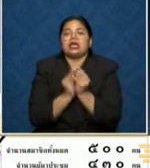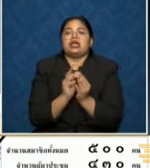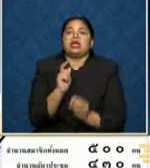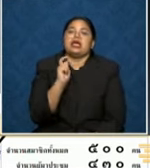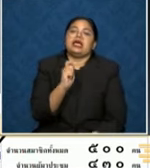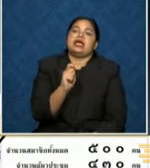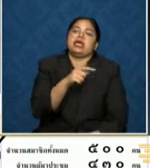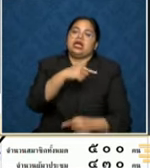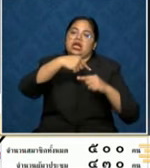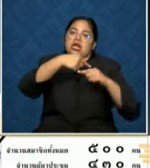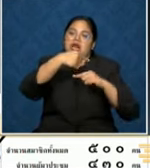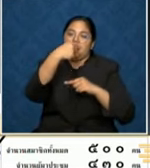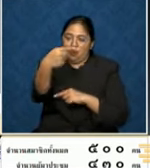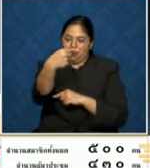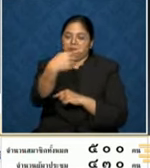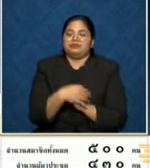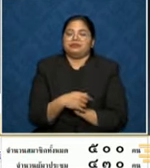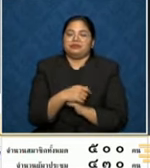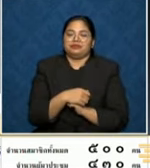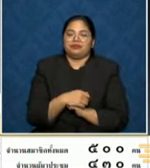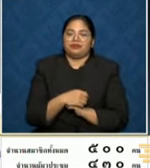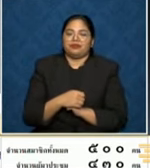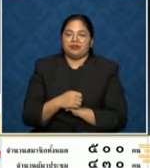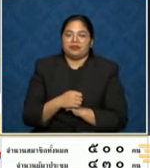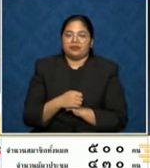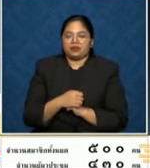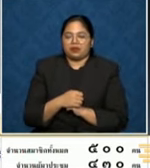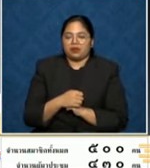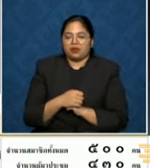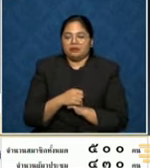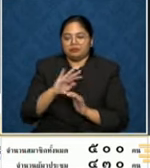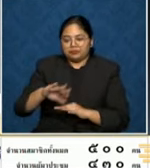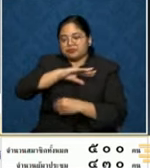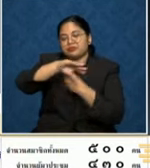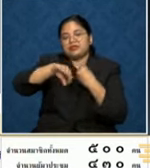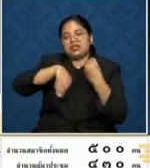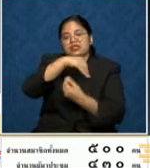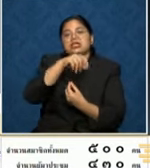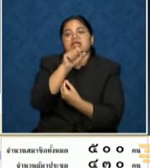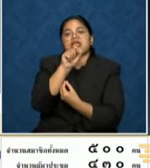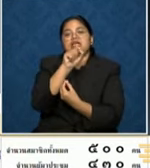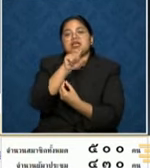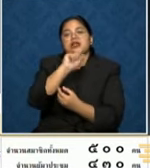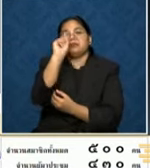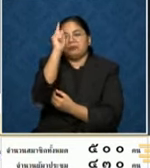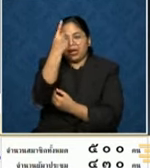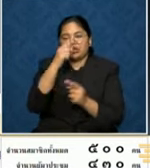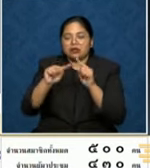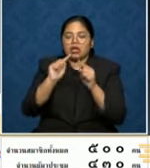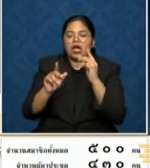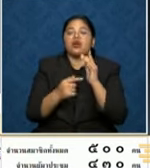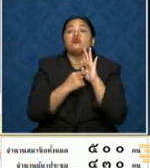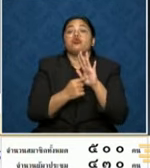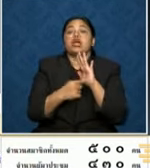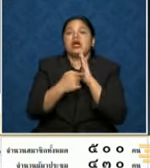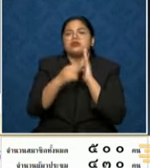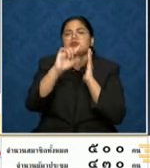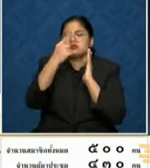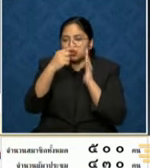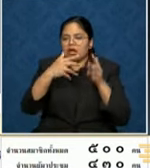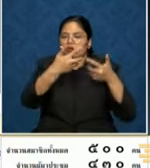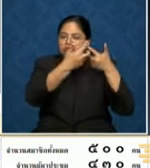บครับเรื่องนี้ครับเรื่องต่อไปครับพัฒนาเศรษฐกิจใหม่เช่นเศรษฐกิจดิจิตอลอุตสาหกรร